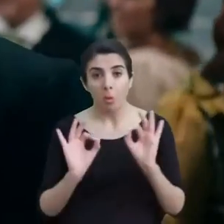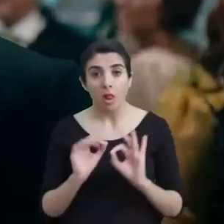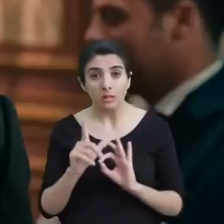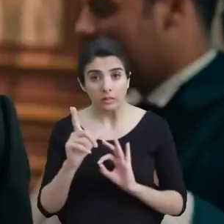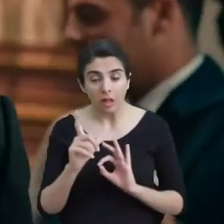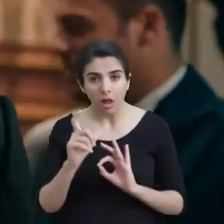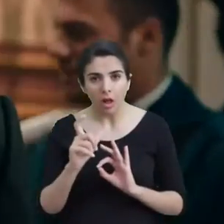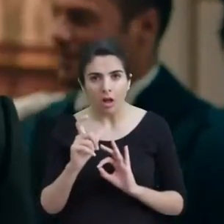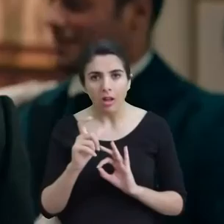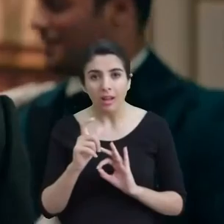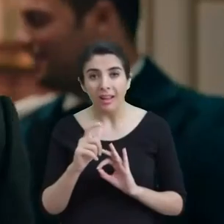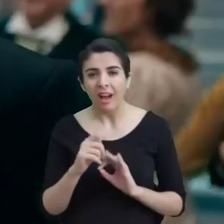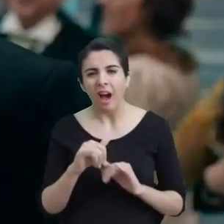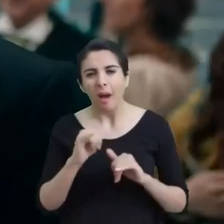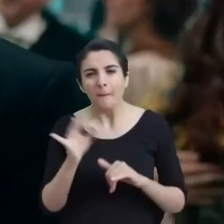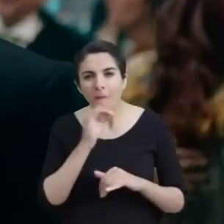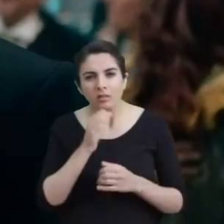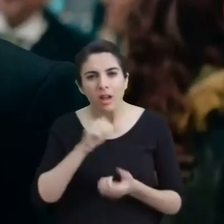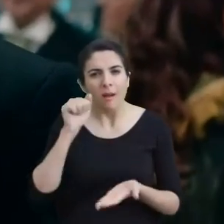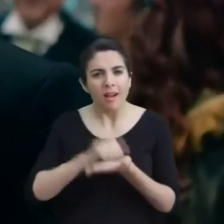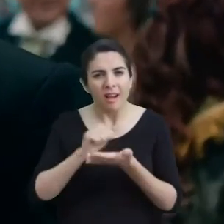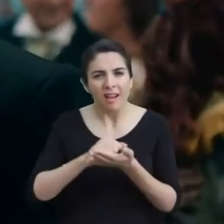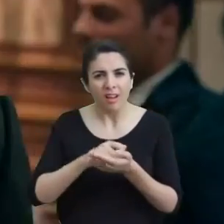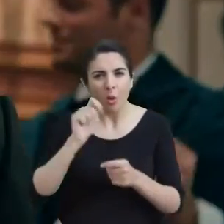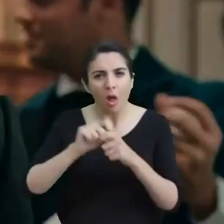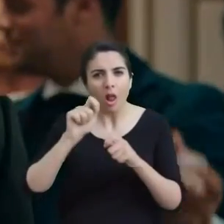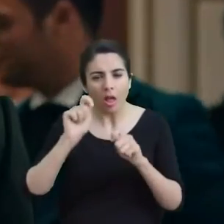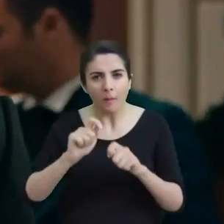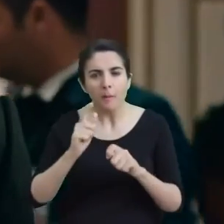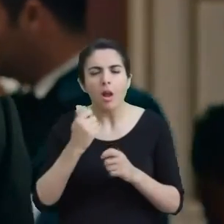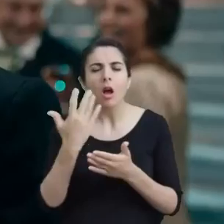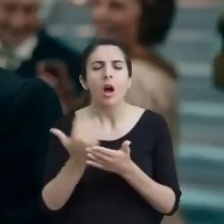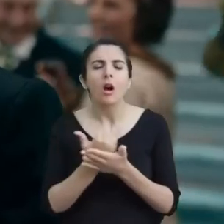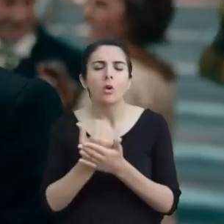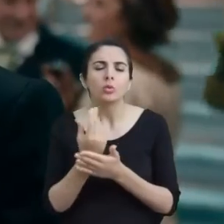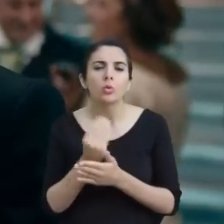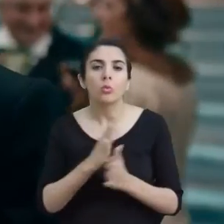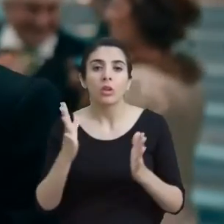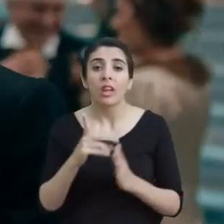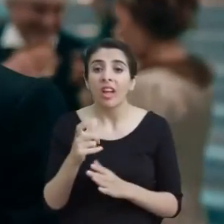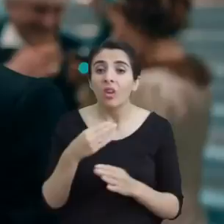Böyle bir silah seri üretimde çok paralar kazandırabilir. Tetiği çok gevşektir.